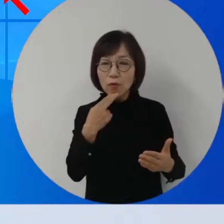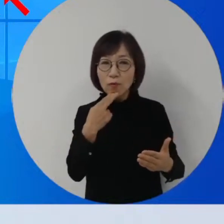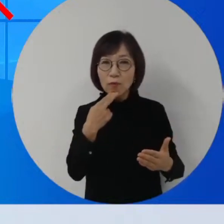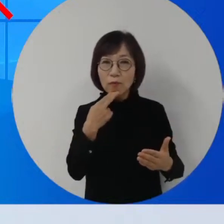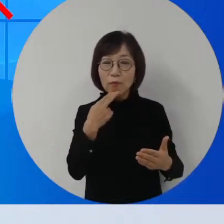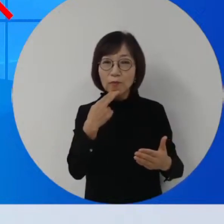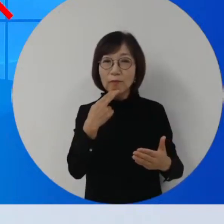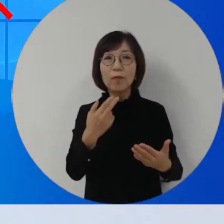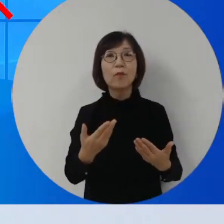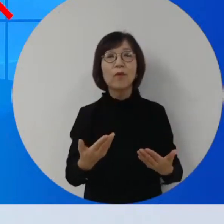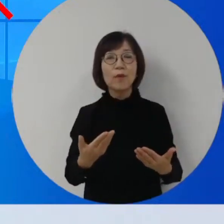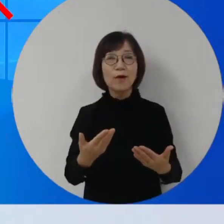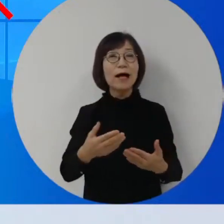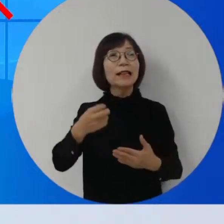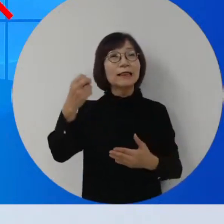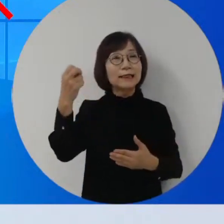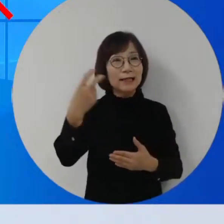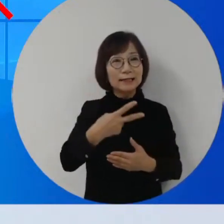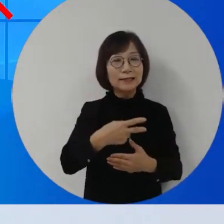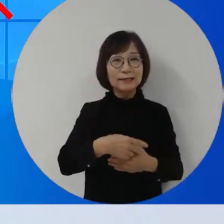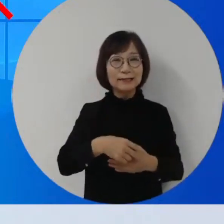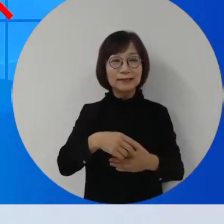다시요. 바탕화면을 클릭해 주시고요.